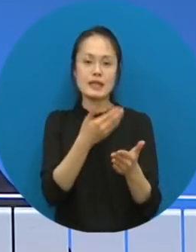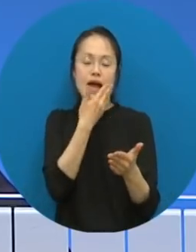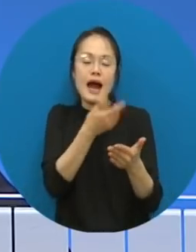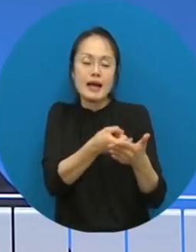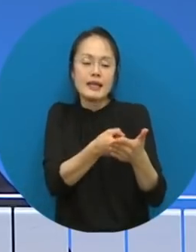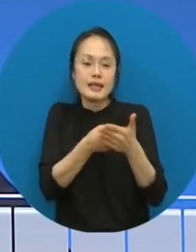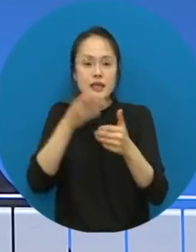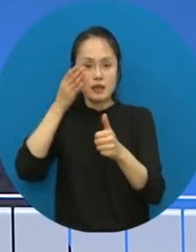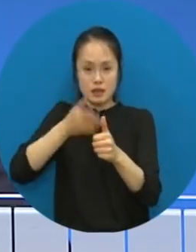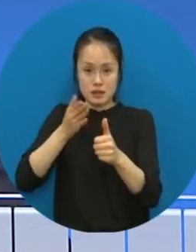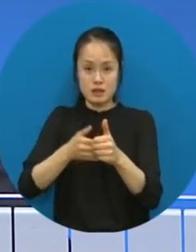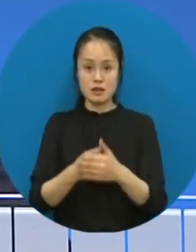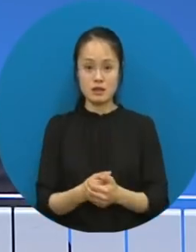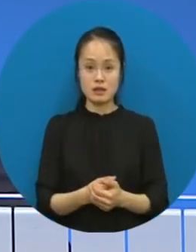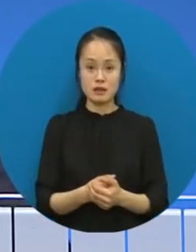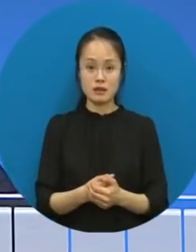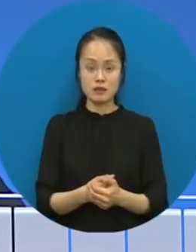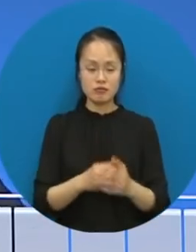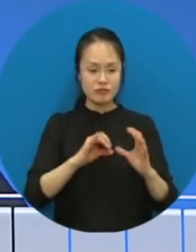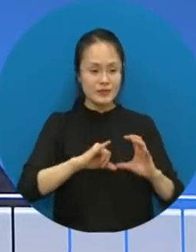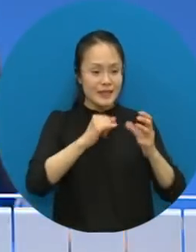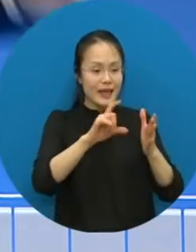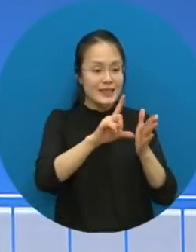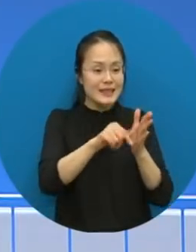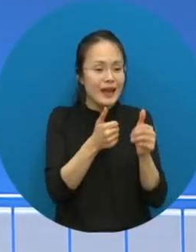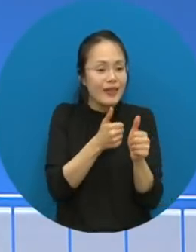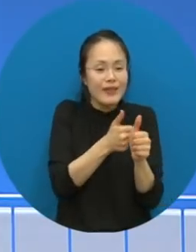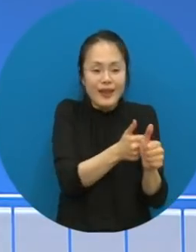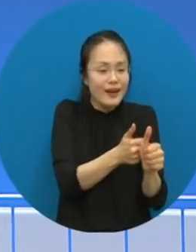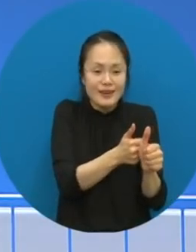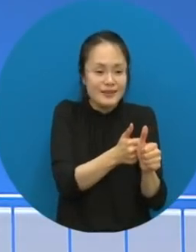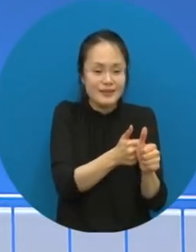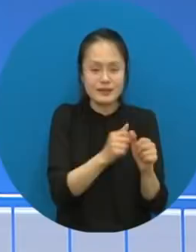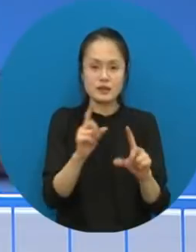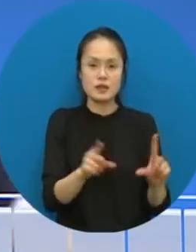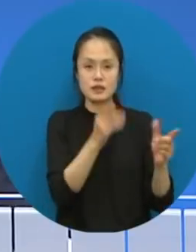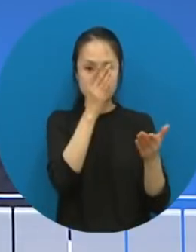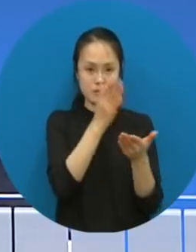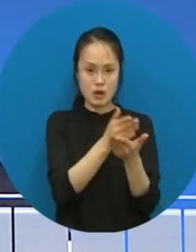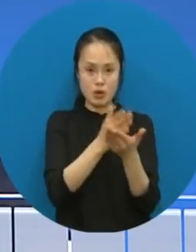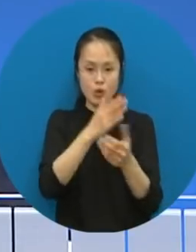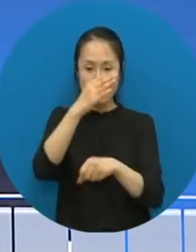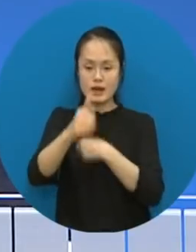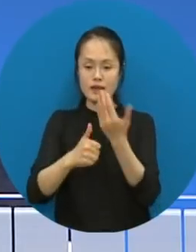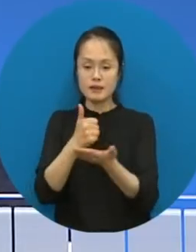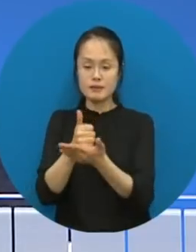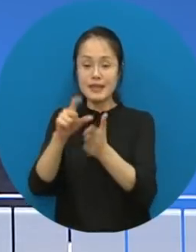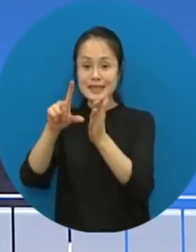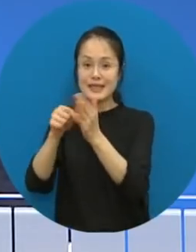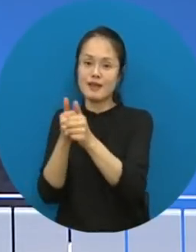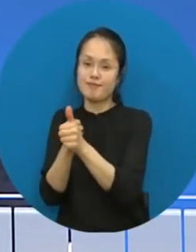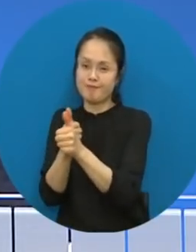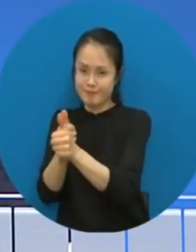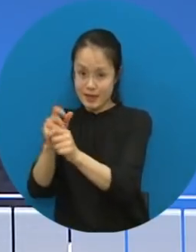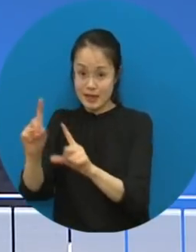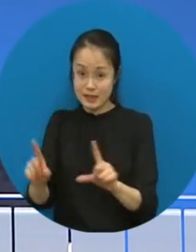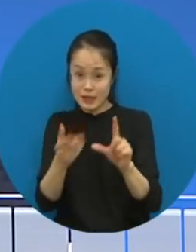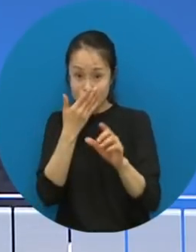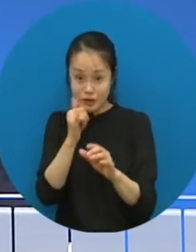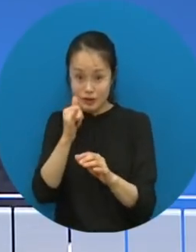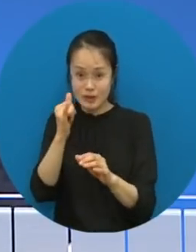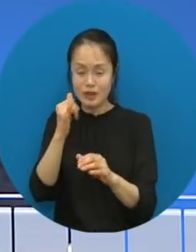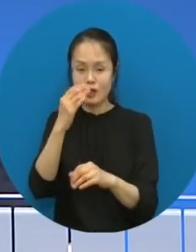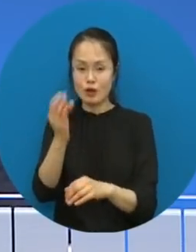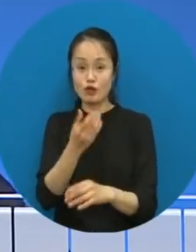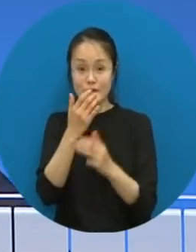말씀대로 세상의 시간대로 살지 마시고 하나님의 시간대로 사는 하나님의 거룩한 자들이 다 되시길